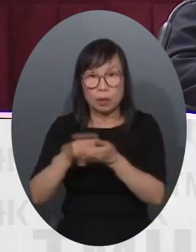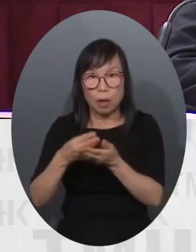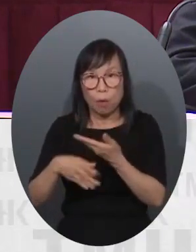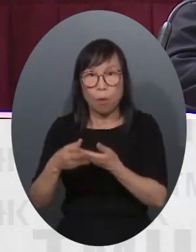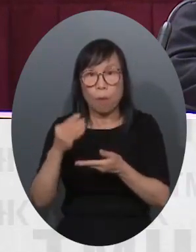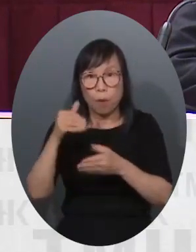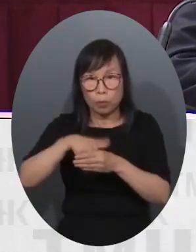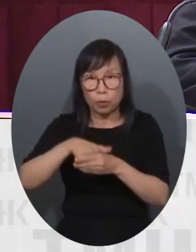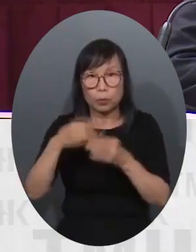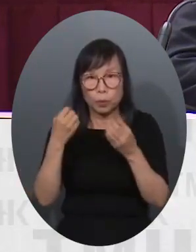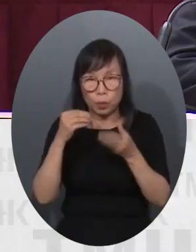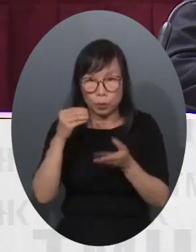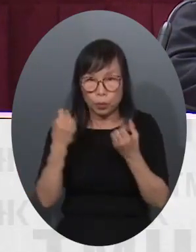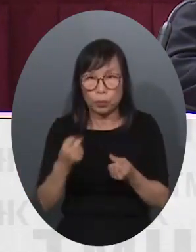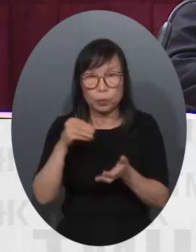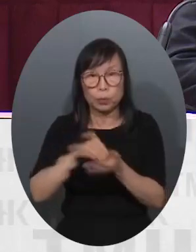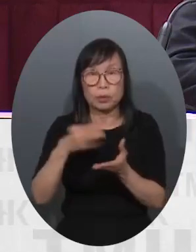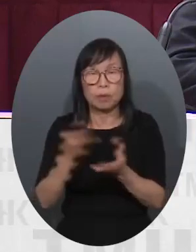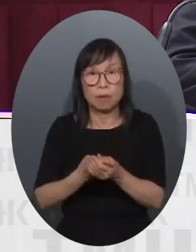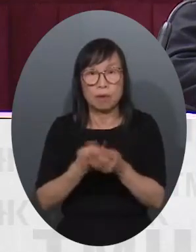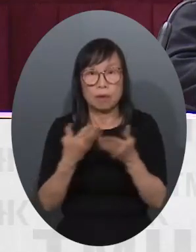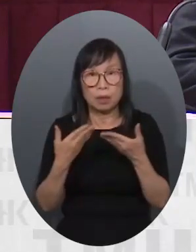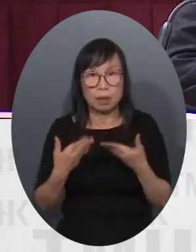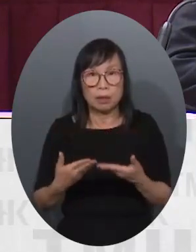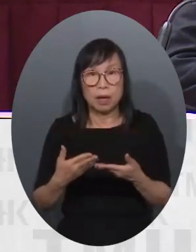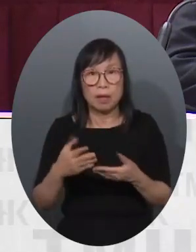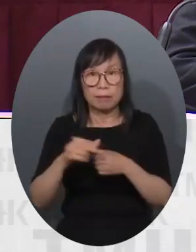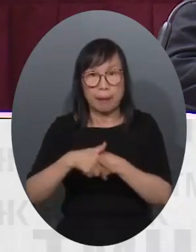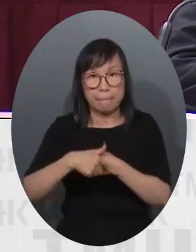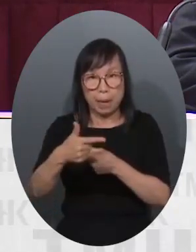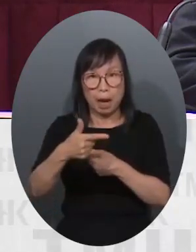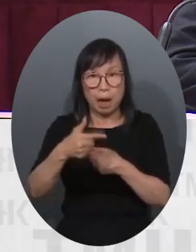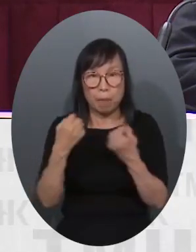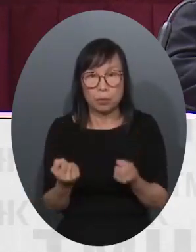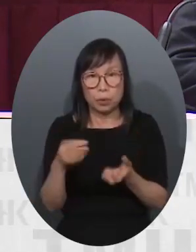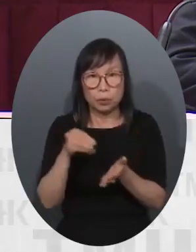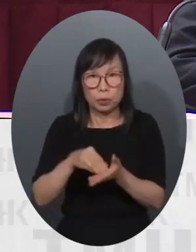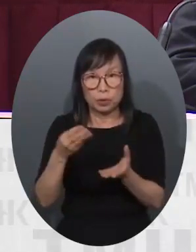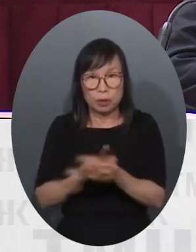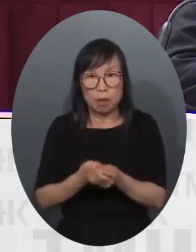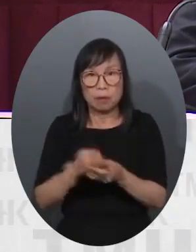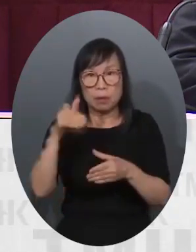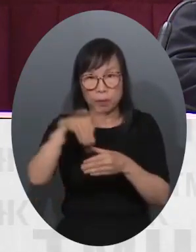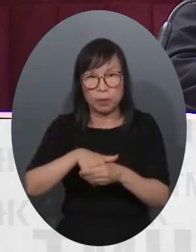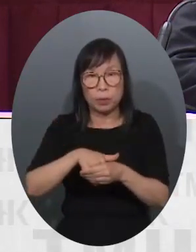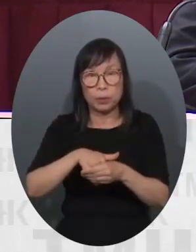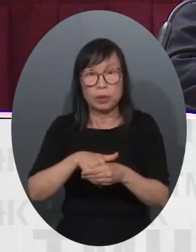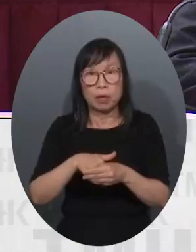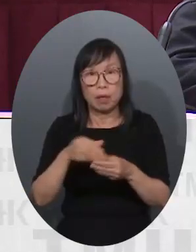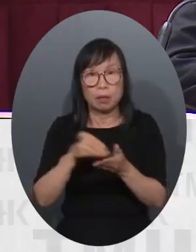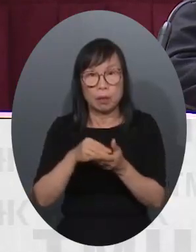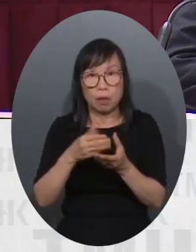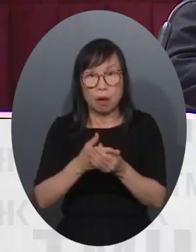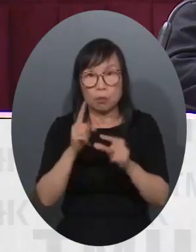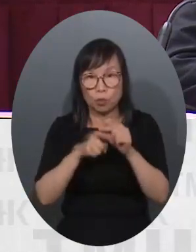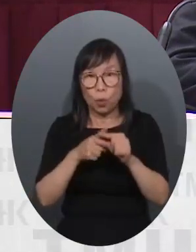的補充決議案。我們現在就第八號補充決議案進行投票。決議案的